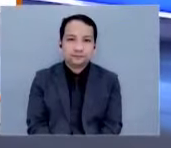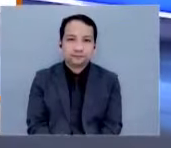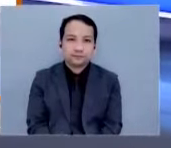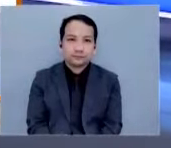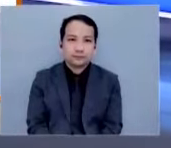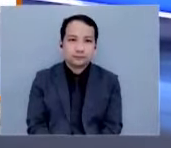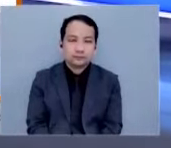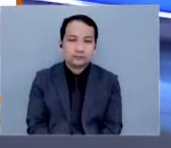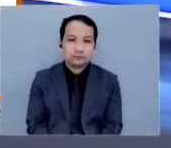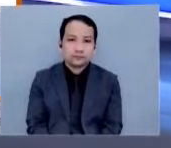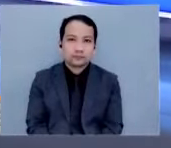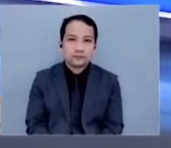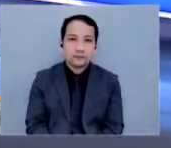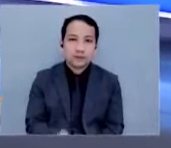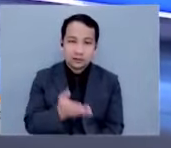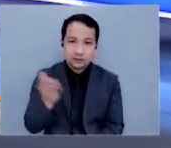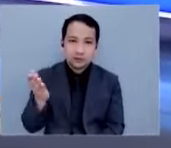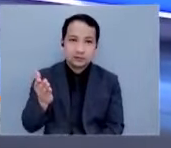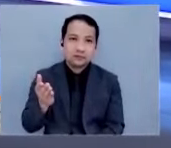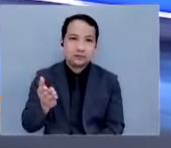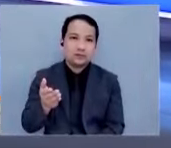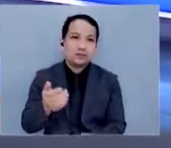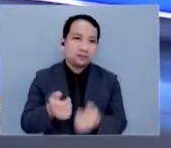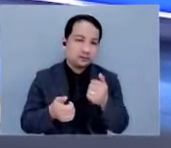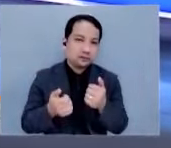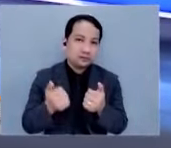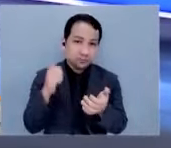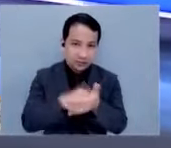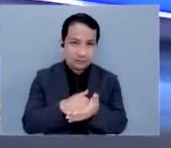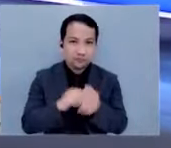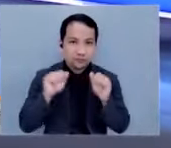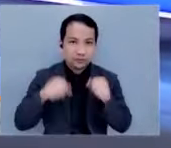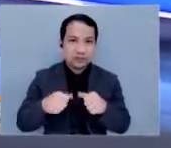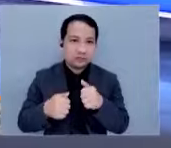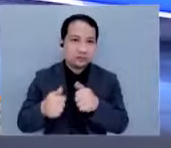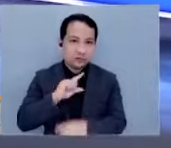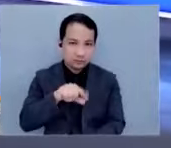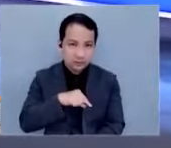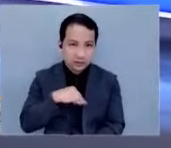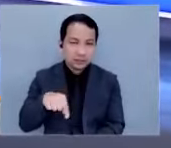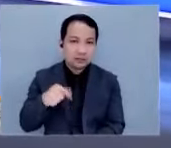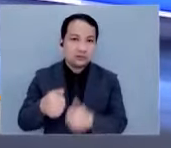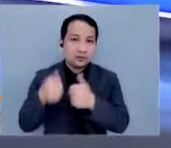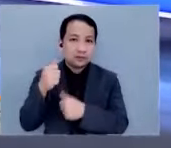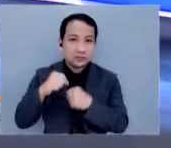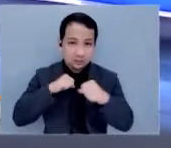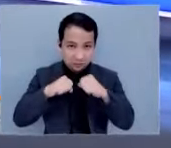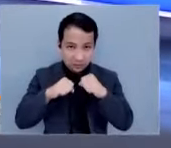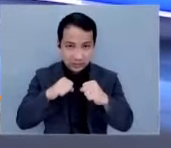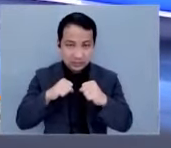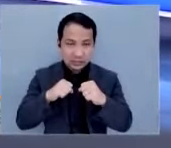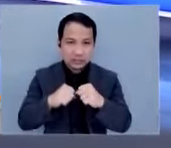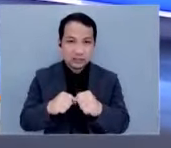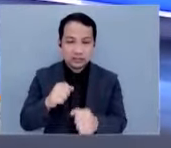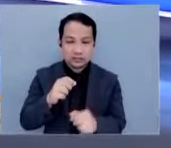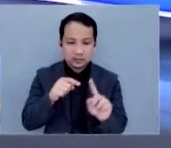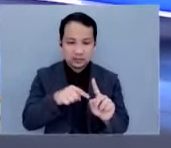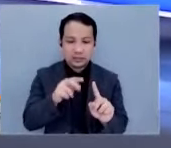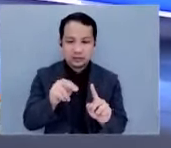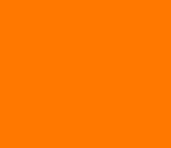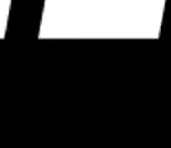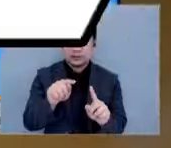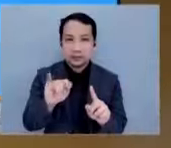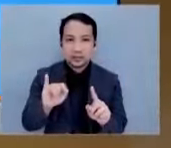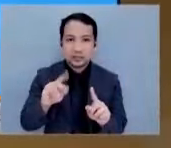What's up mga kapatid? Qualified na para sa 2024 Paris Olympics ang mga pambato natin sa boxing na sina Neshti Petesio at Ira